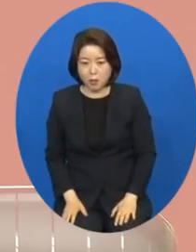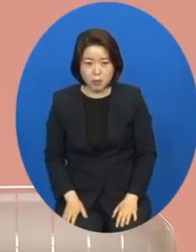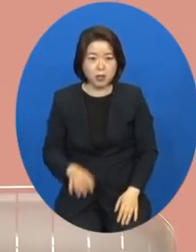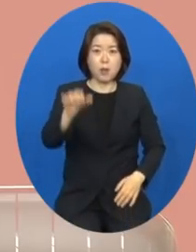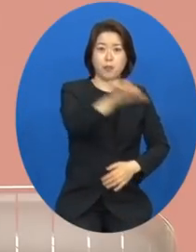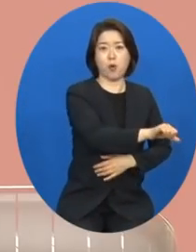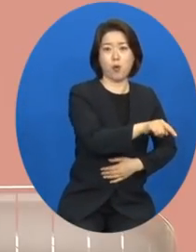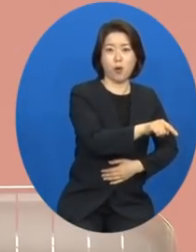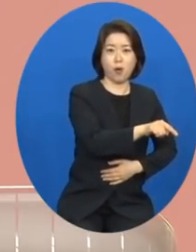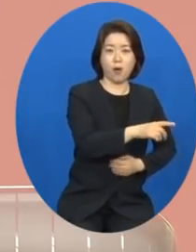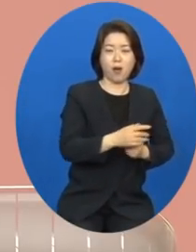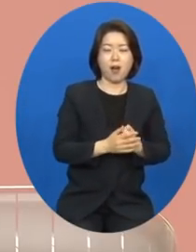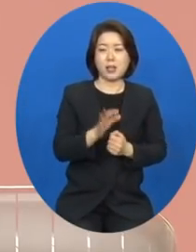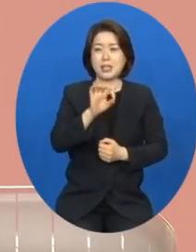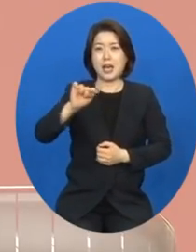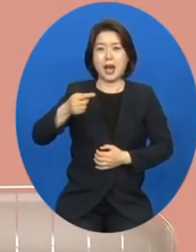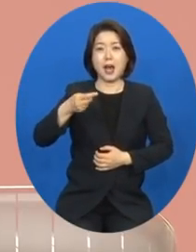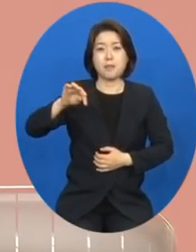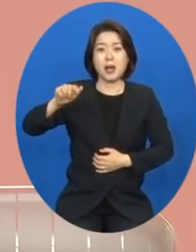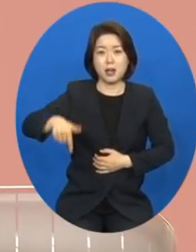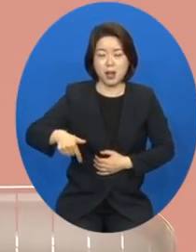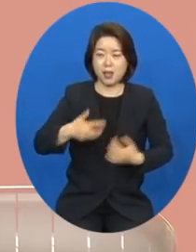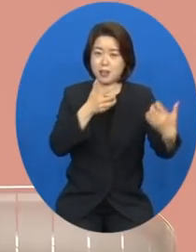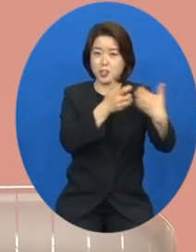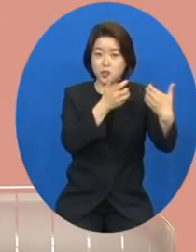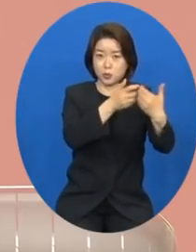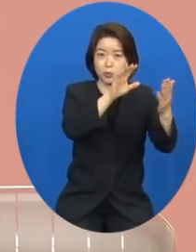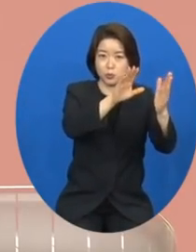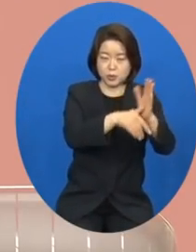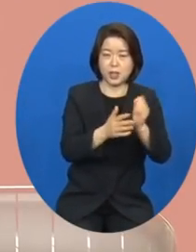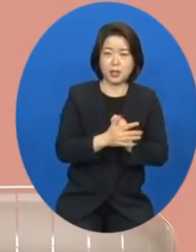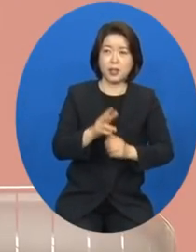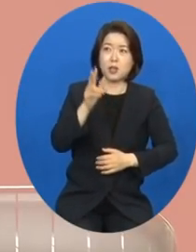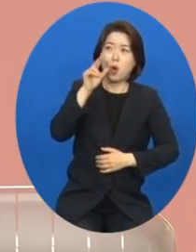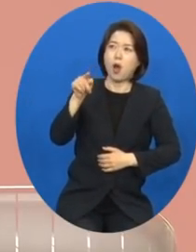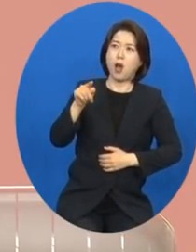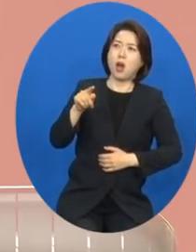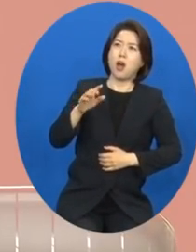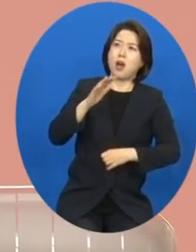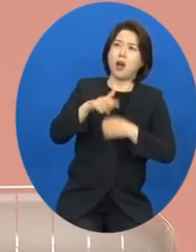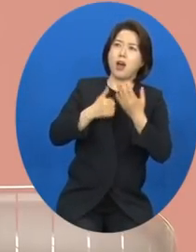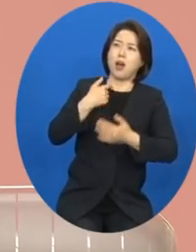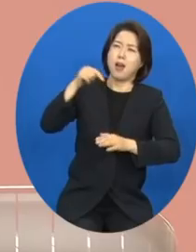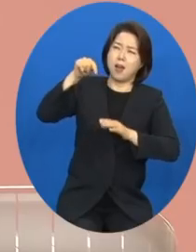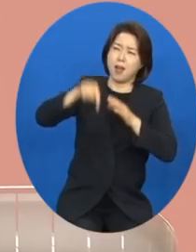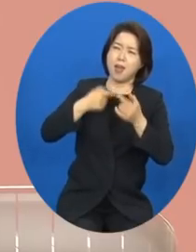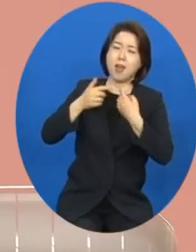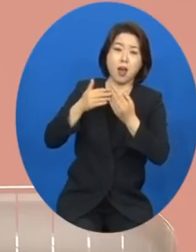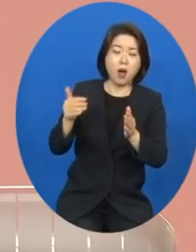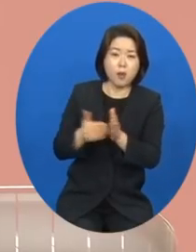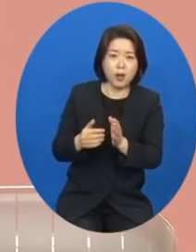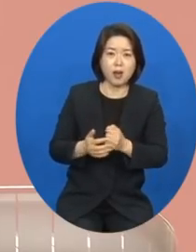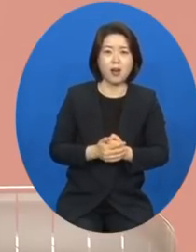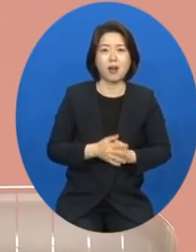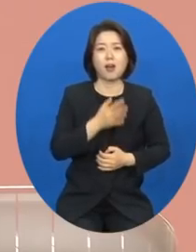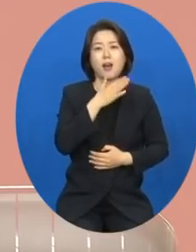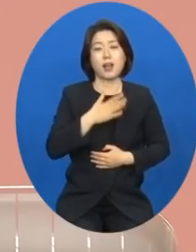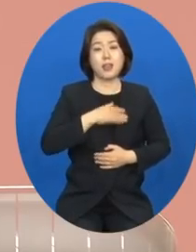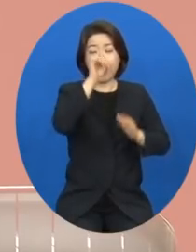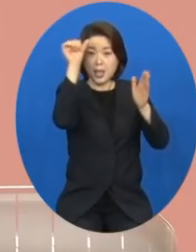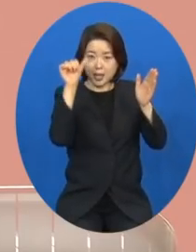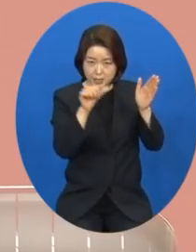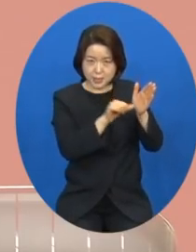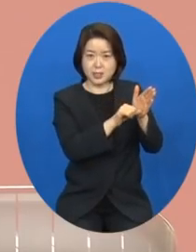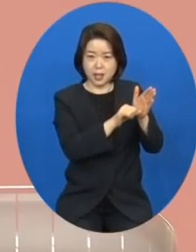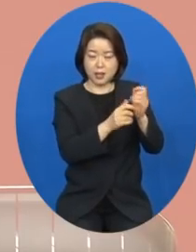암말 내 과의 전투에서 여호수아가 하나님의 키 피 경 험 하지요 아 내 인생이라는 것이